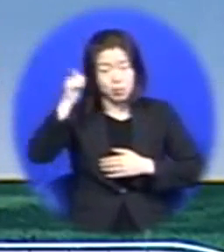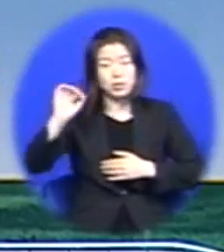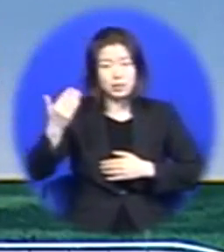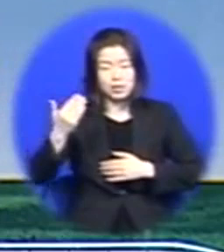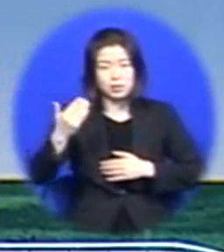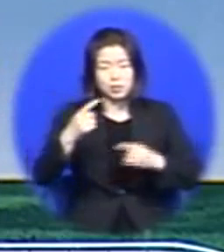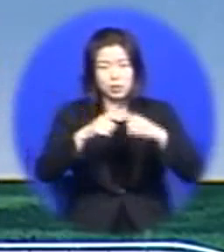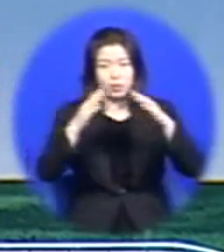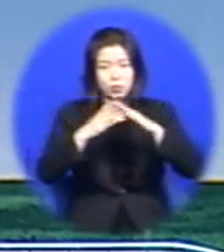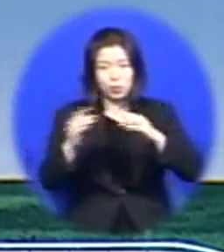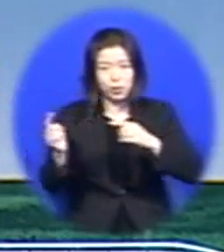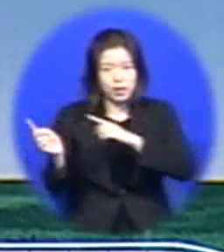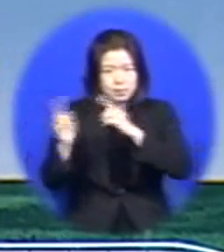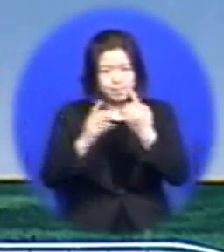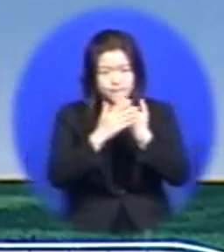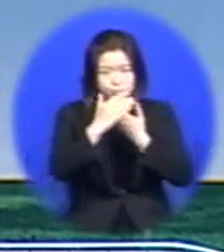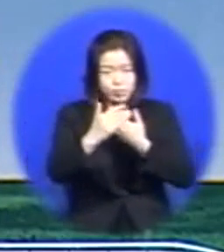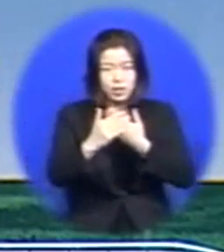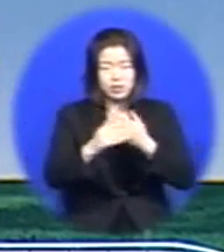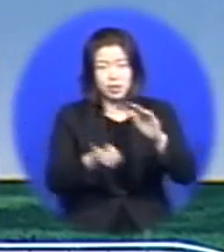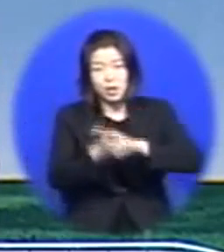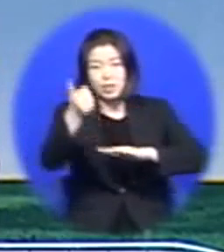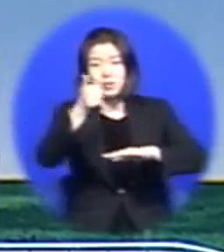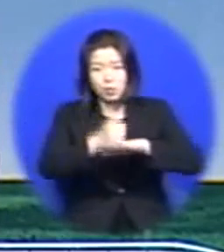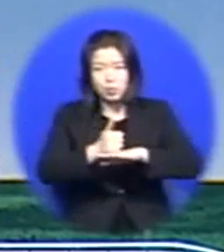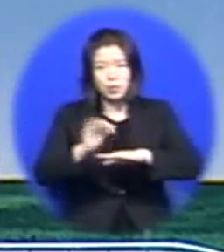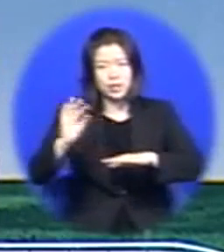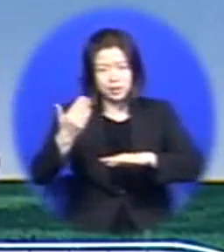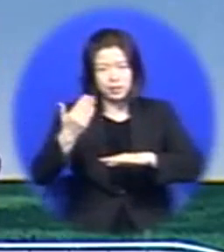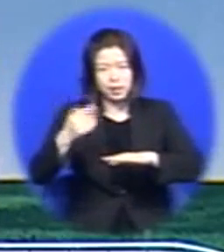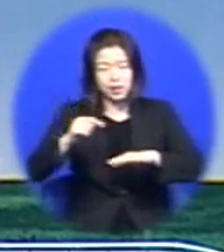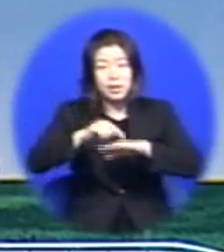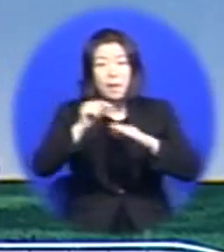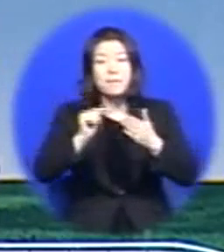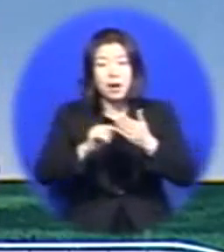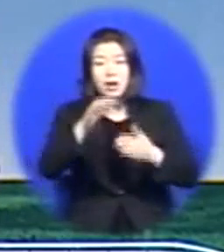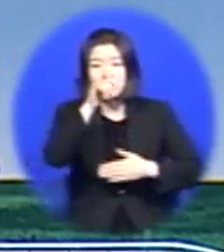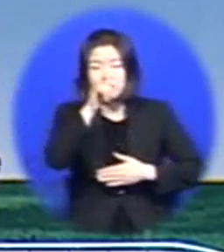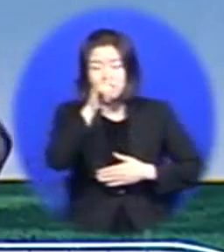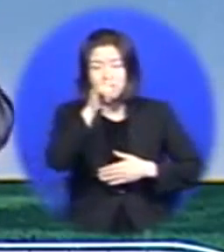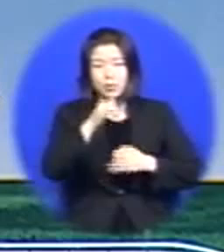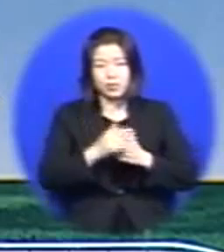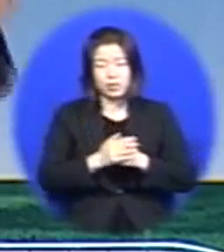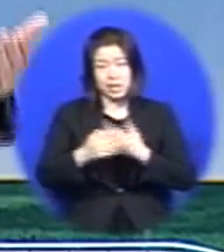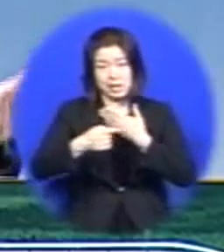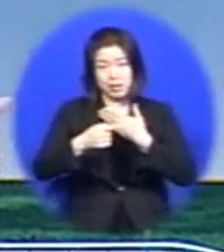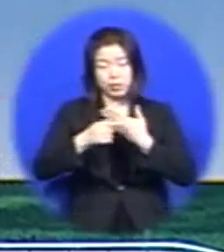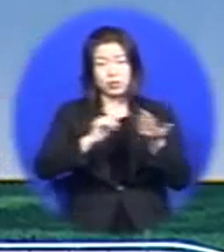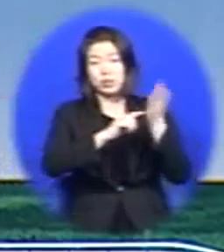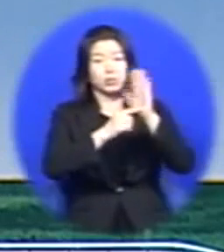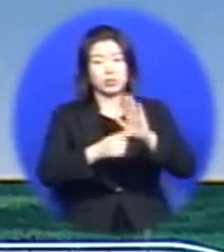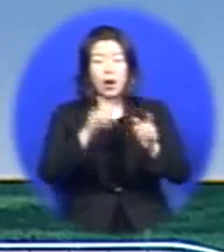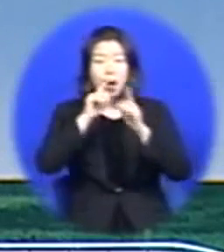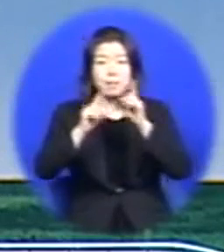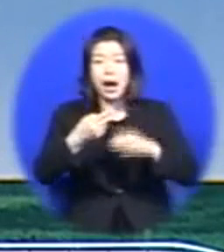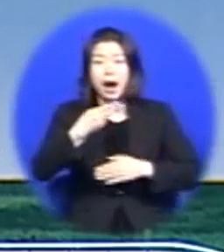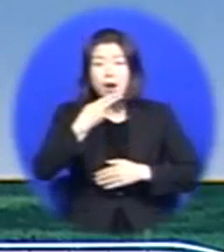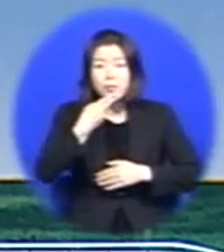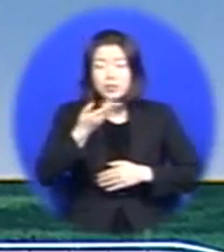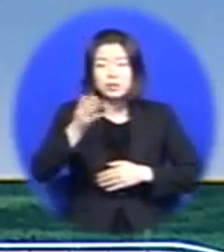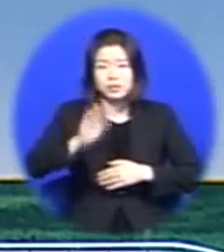교회를 성장, 부흥시켜가지고 성공해야 되겠다. 그런 마음이 있었어요. 겉으로 드러내려고 말은 안